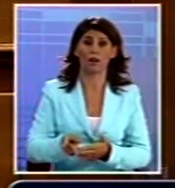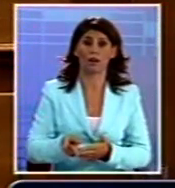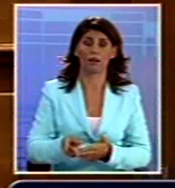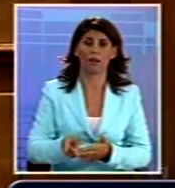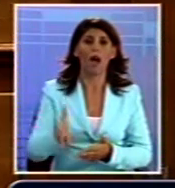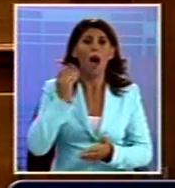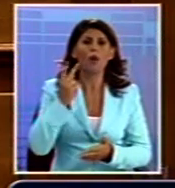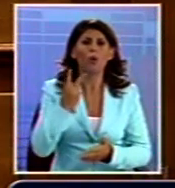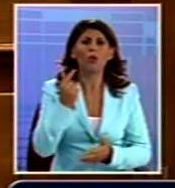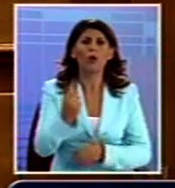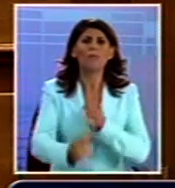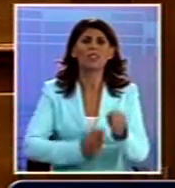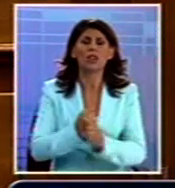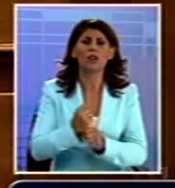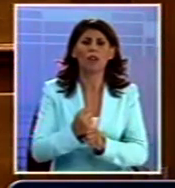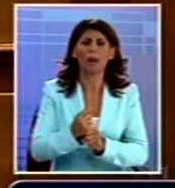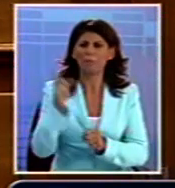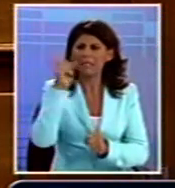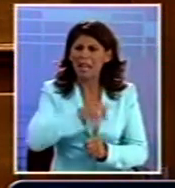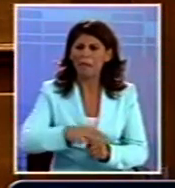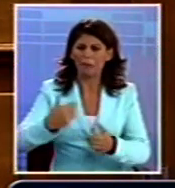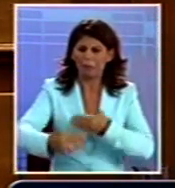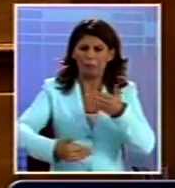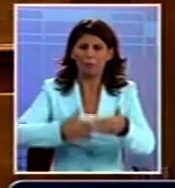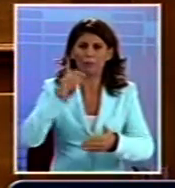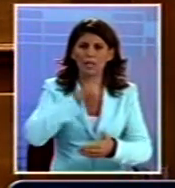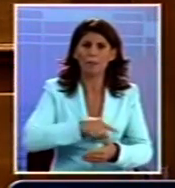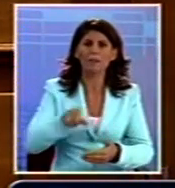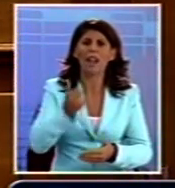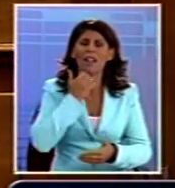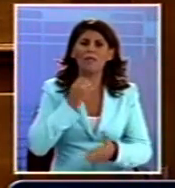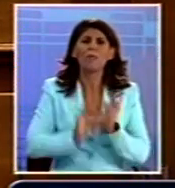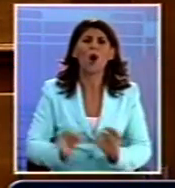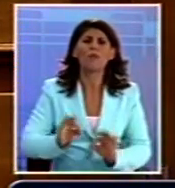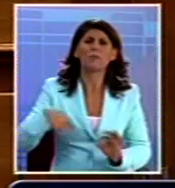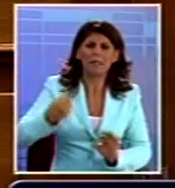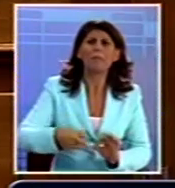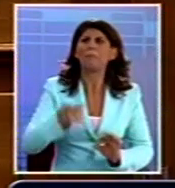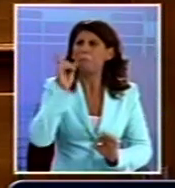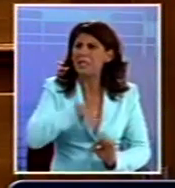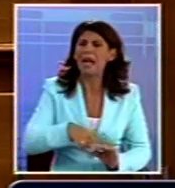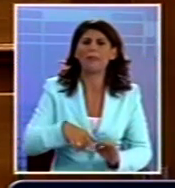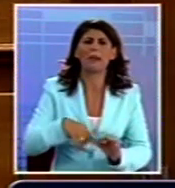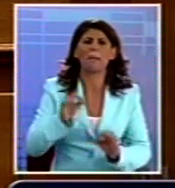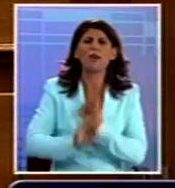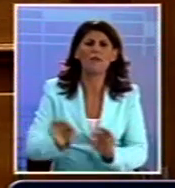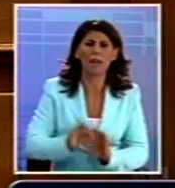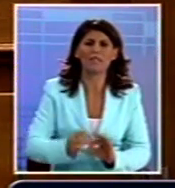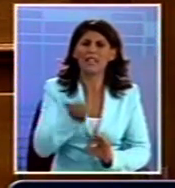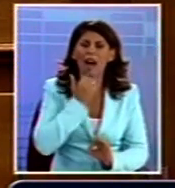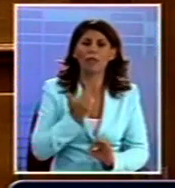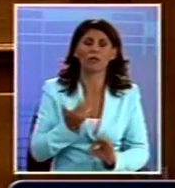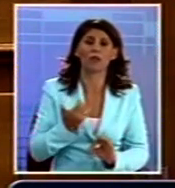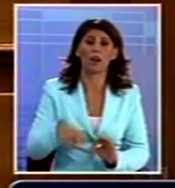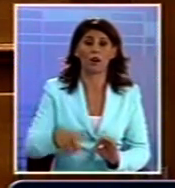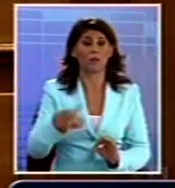Ακούω 2,5 χρόνια τώρα το ένα ψέμα μετά το άλλο, τη μια λανθασμένη πρόβλεψη μετά την άλλη. Αλλά εγώ δεν θα σας